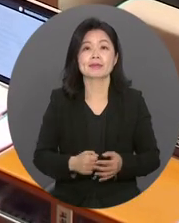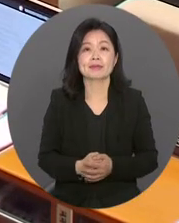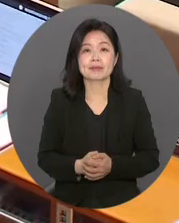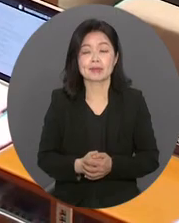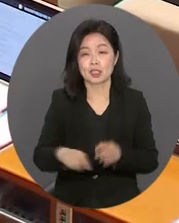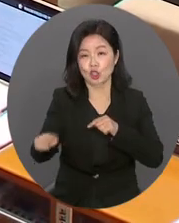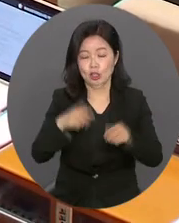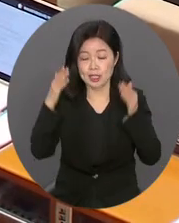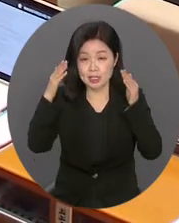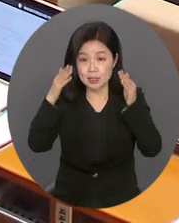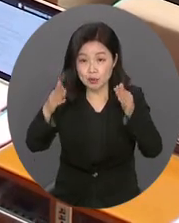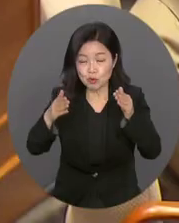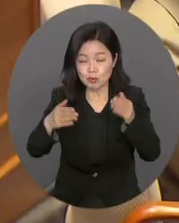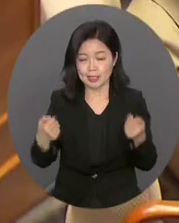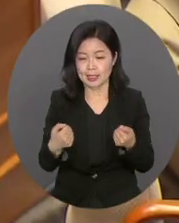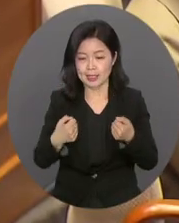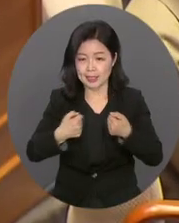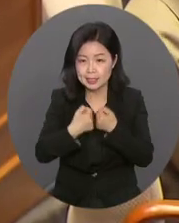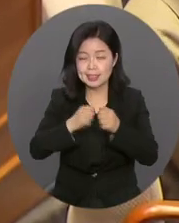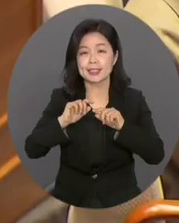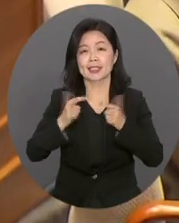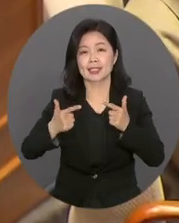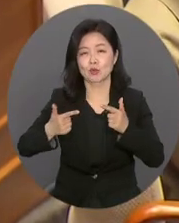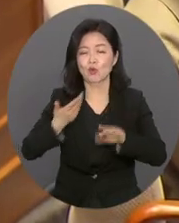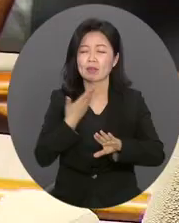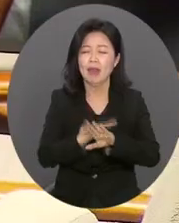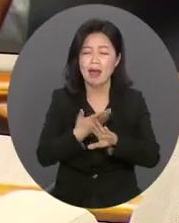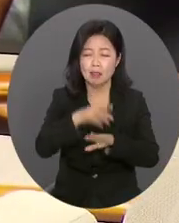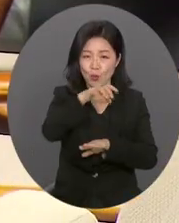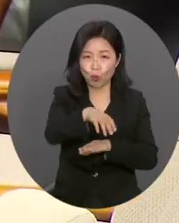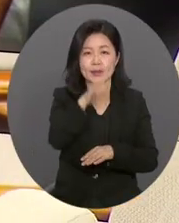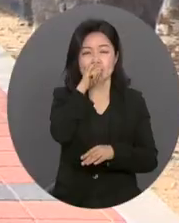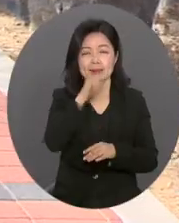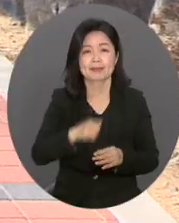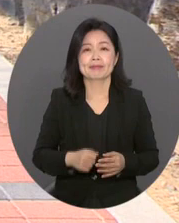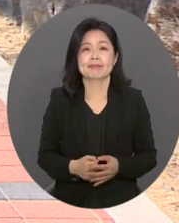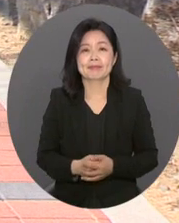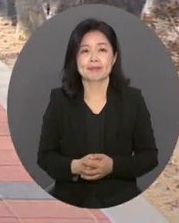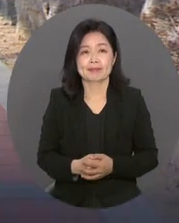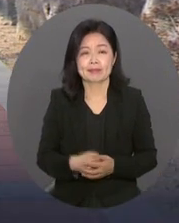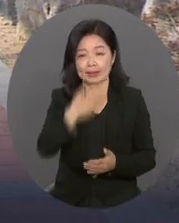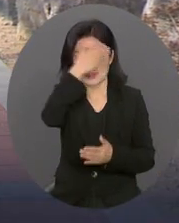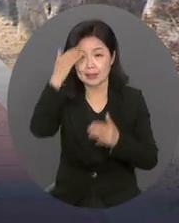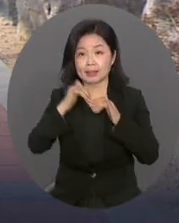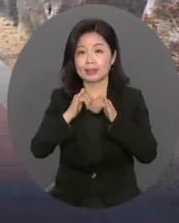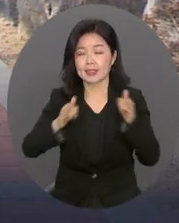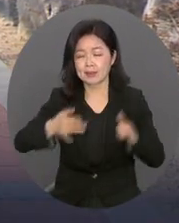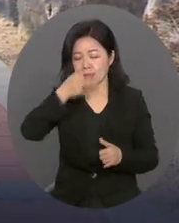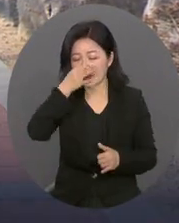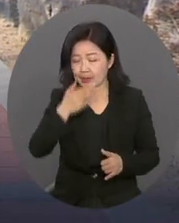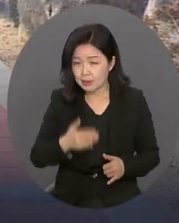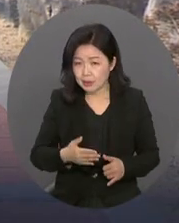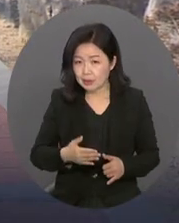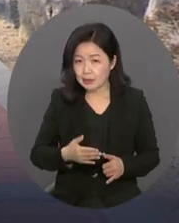정치가 집중해야 할 분야는 정쟁이 아니라 따로 있다는 목소리도 적지 않았습니다. 청년들도 많이 힘든데